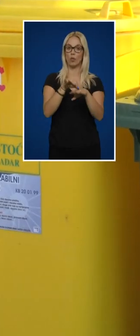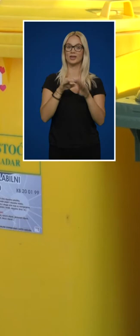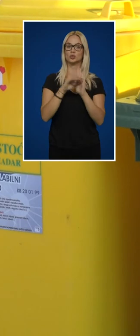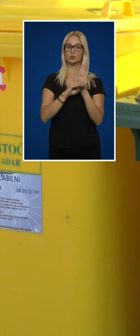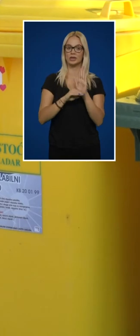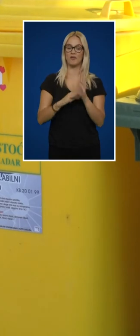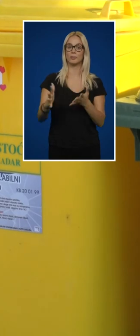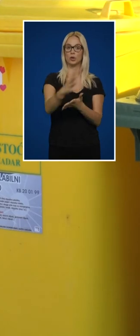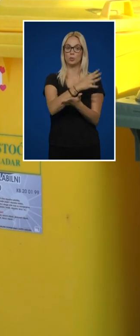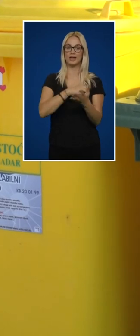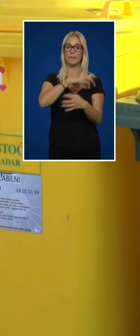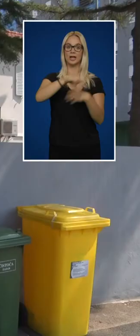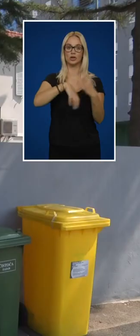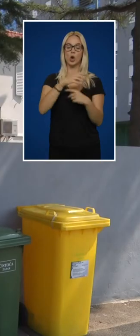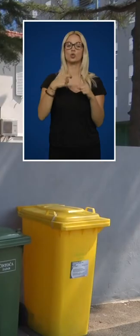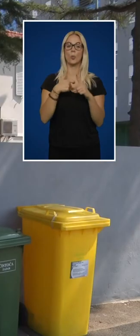za reciklabilni otpad.